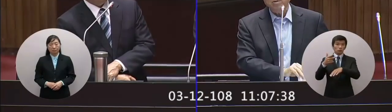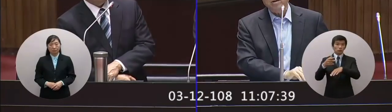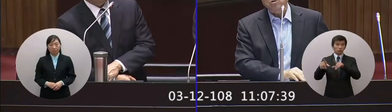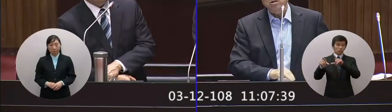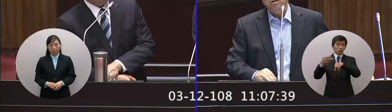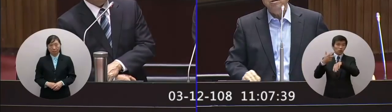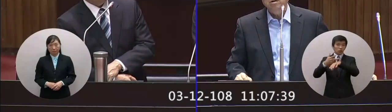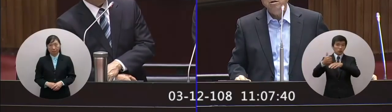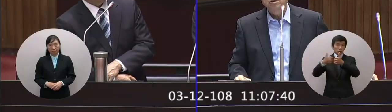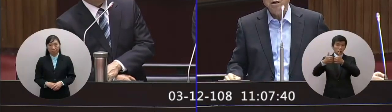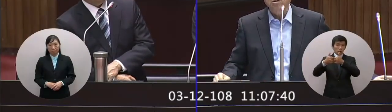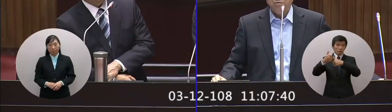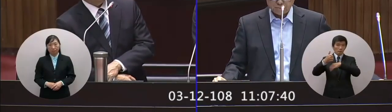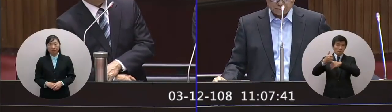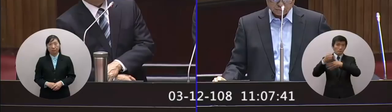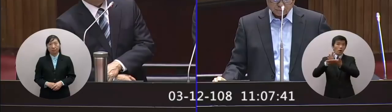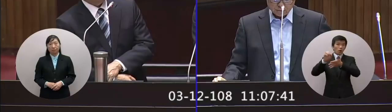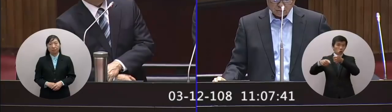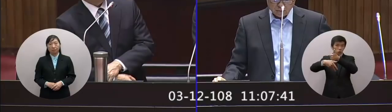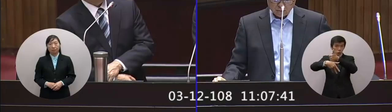依照科技汇报的组织架构，